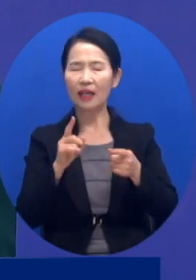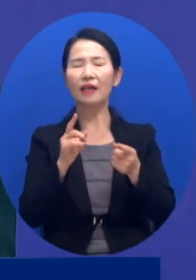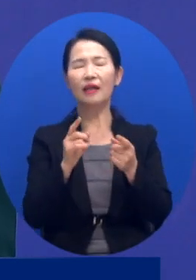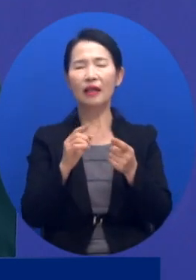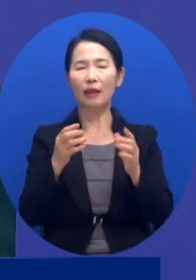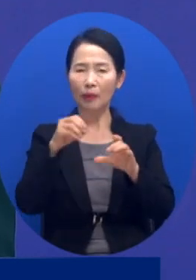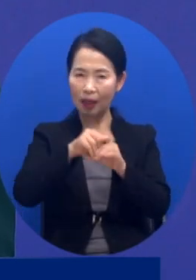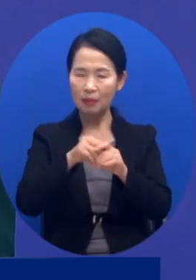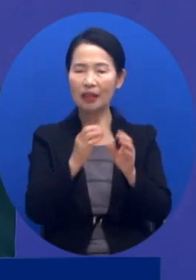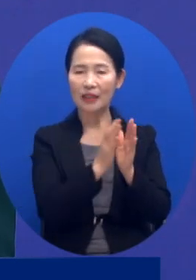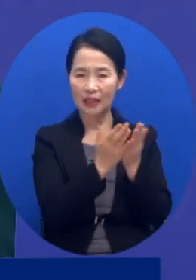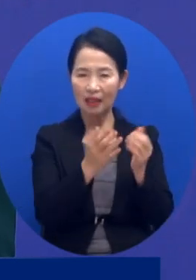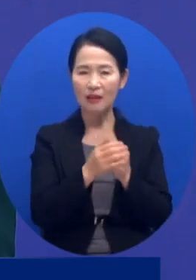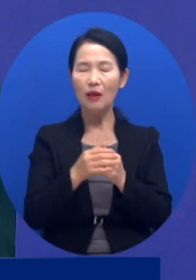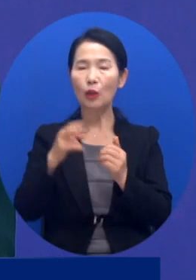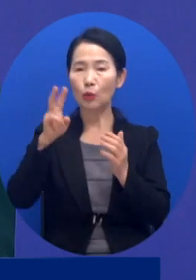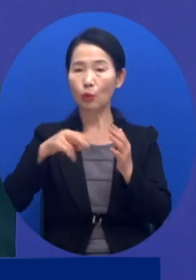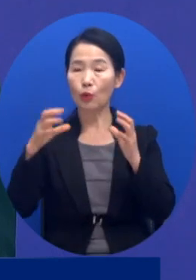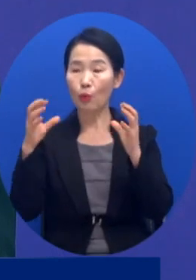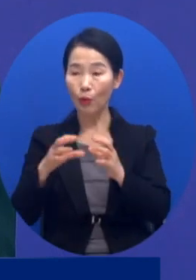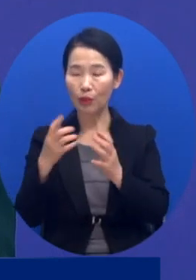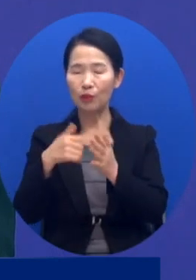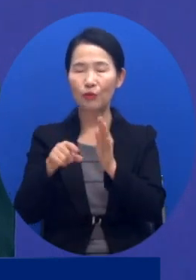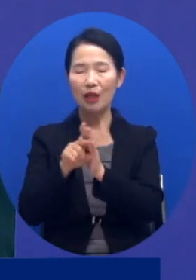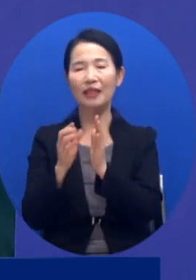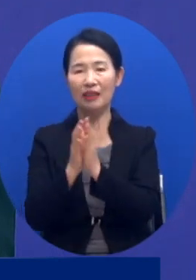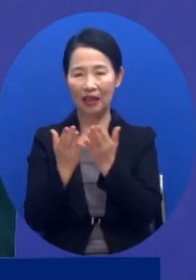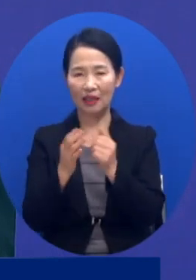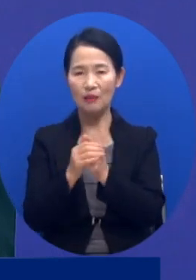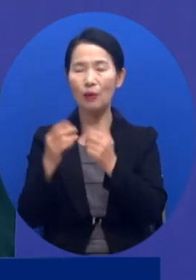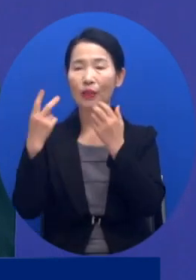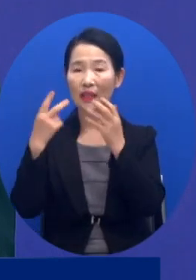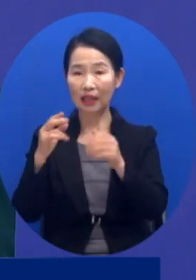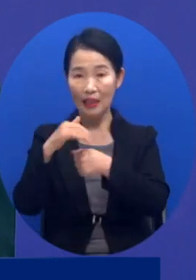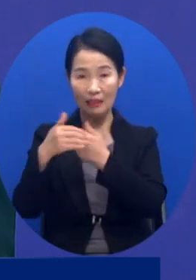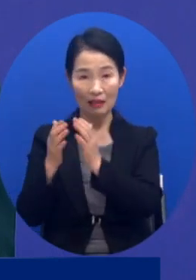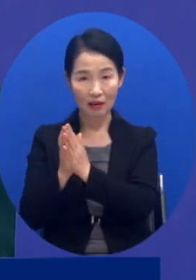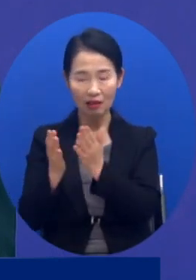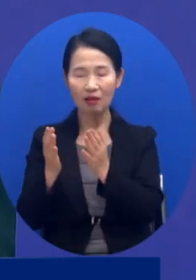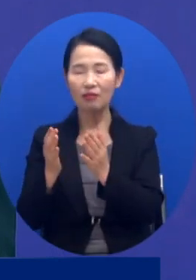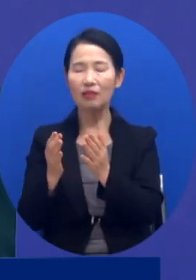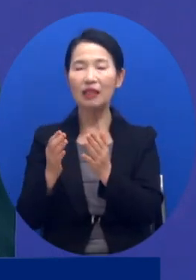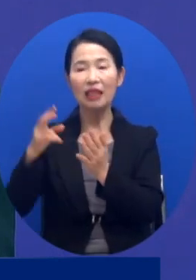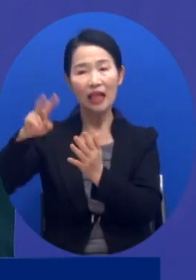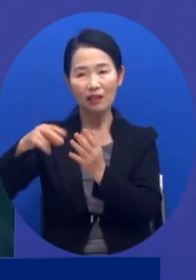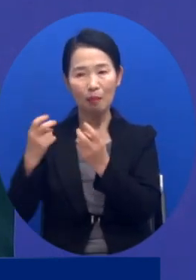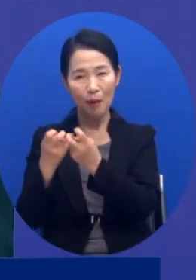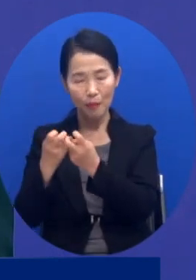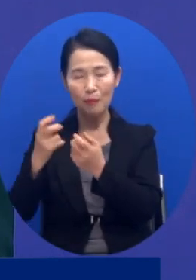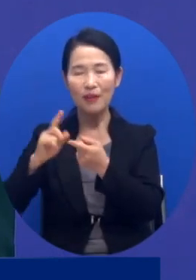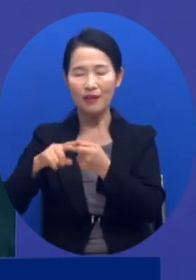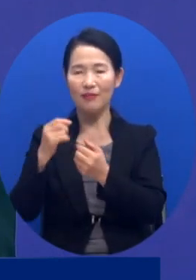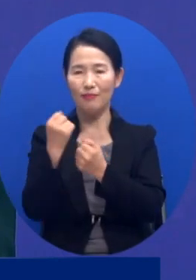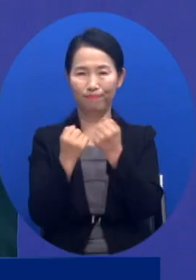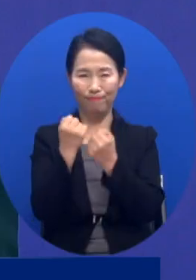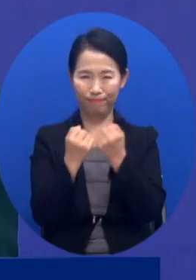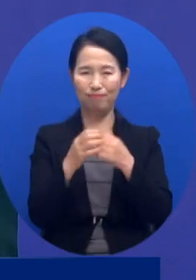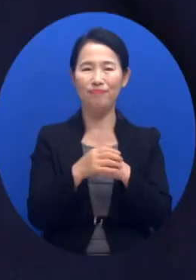교회 독서 모임을 위한 지침서, 또 다니엘서를 선교적으로 읽도록 돕는 책을 소개해드립니다. 이한승